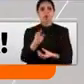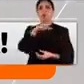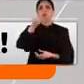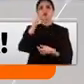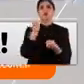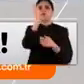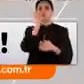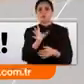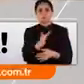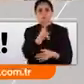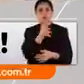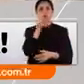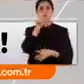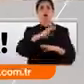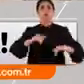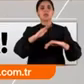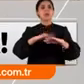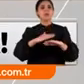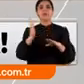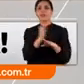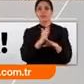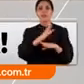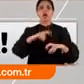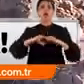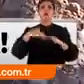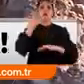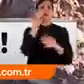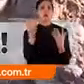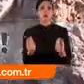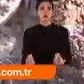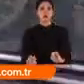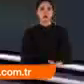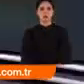olduğu, orada neden kazı yapıldığı incelemelerin ardından ortaya çıkacak.